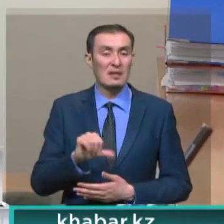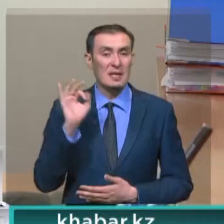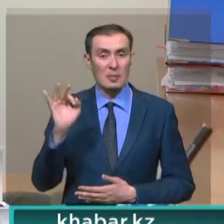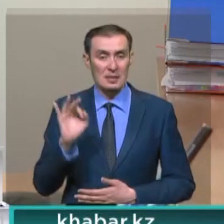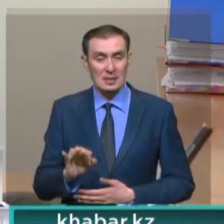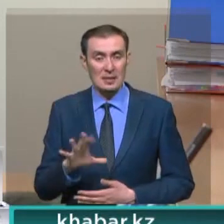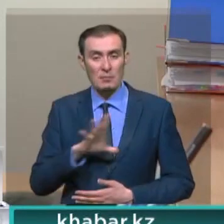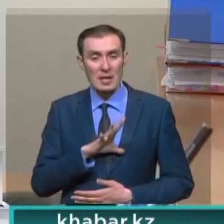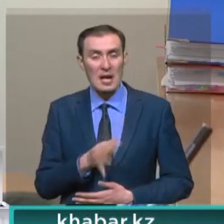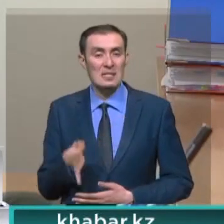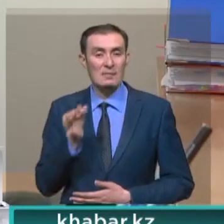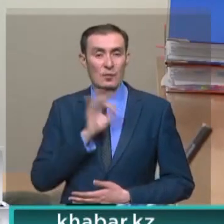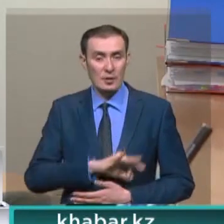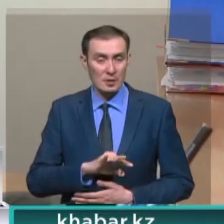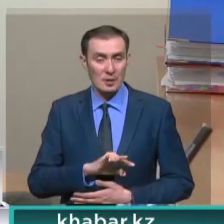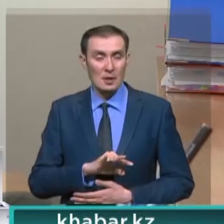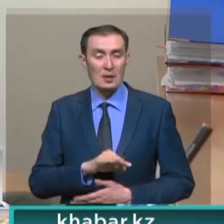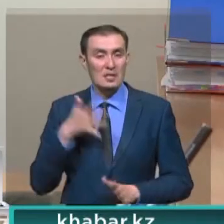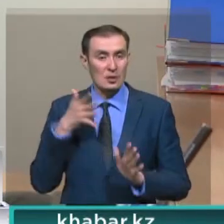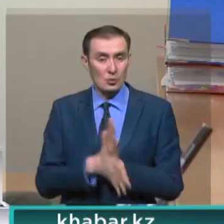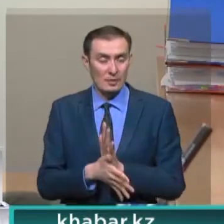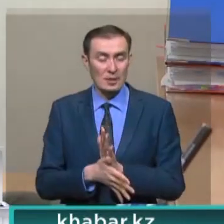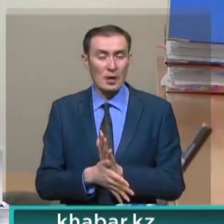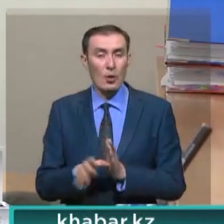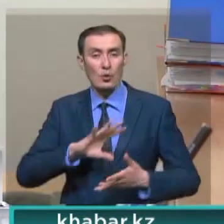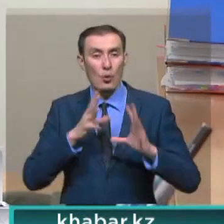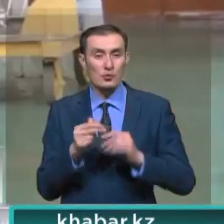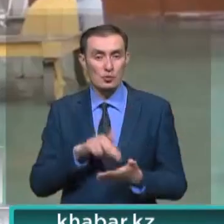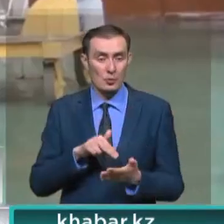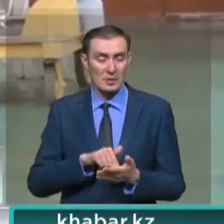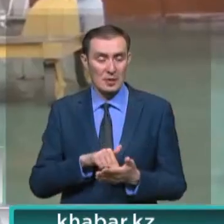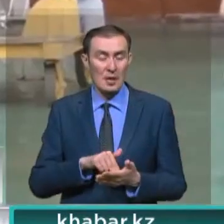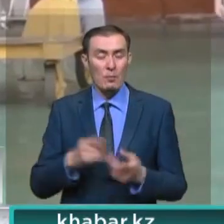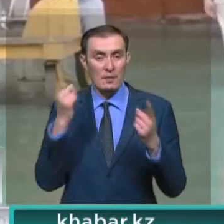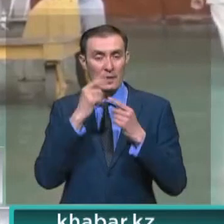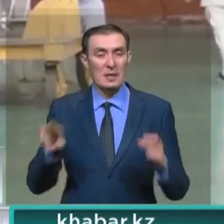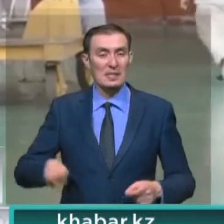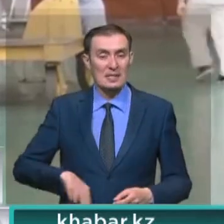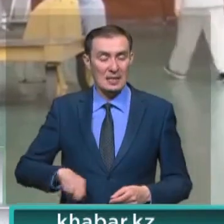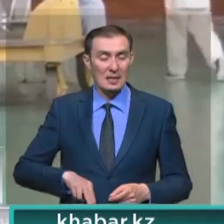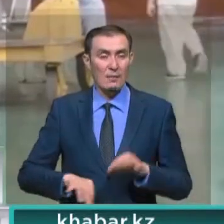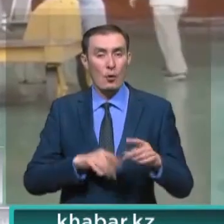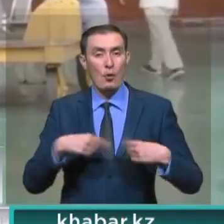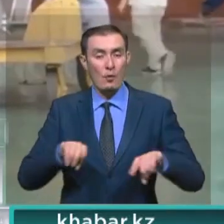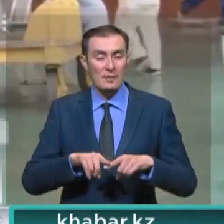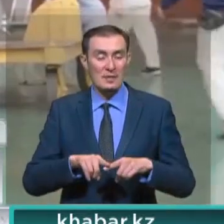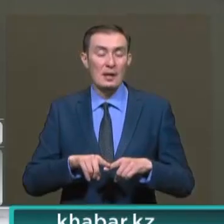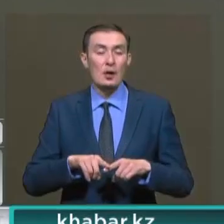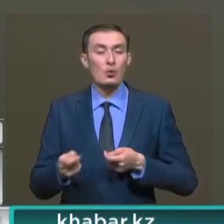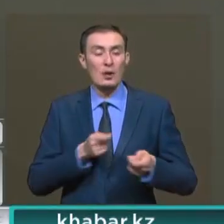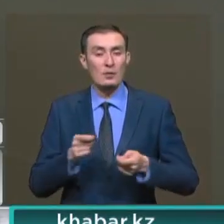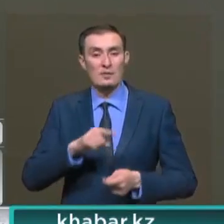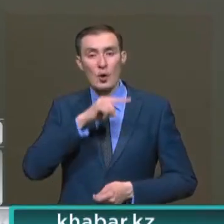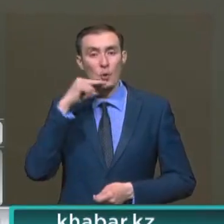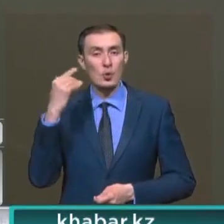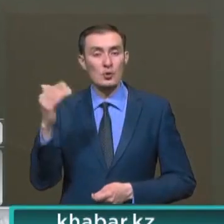2,5% были освоены и израсходованы от общей стоимости проекта. По информации директора проектного офиса СП «Байтерек», руководство